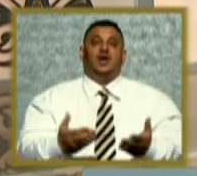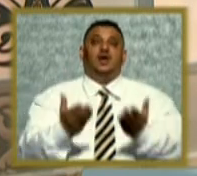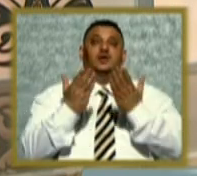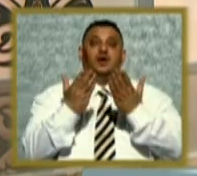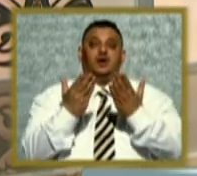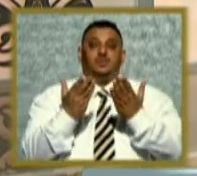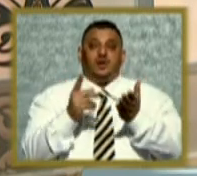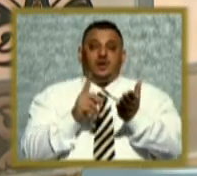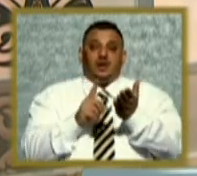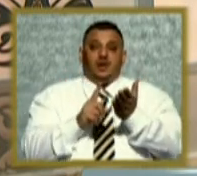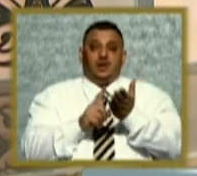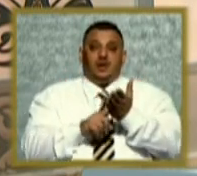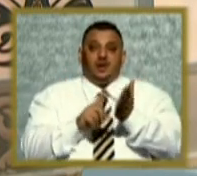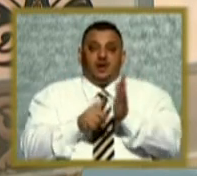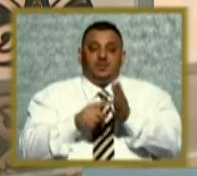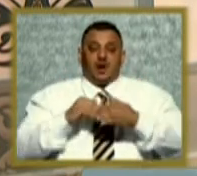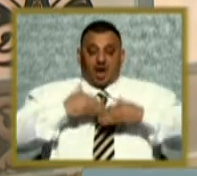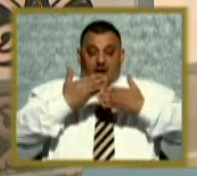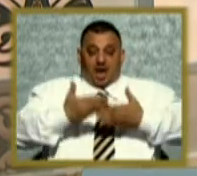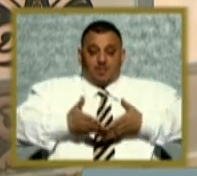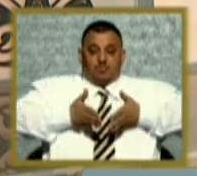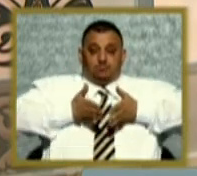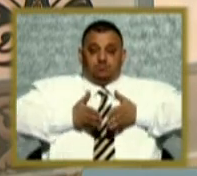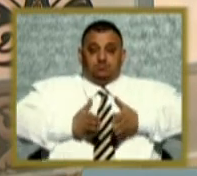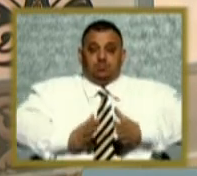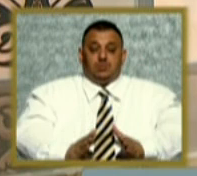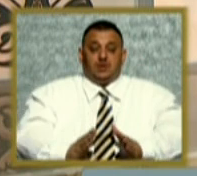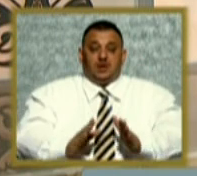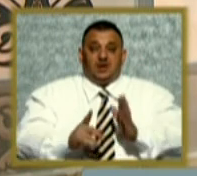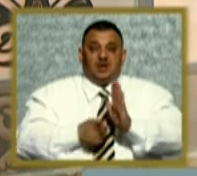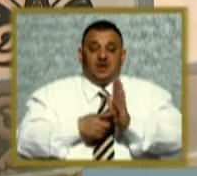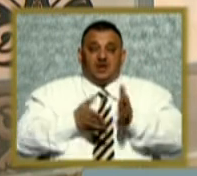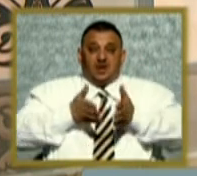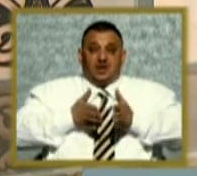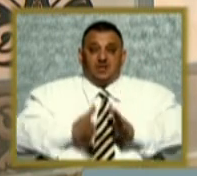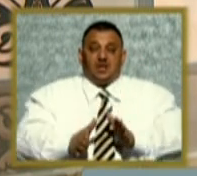الله، فولدوني، كنت حامل وولدوني، يعني هي